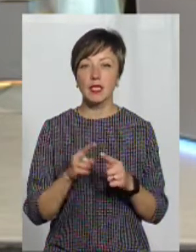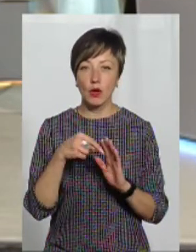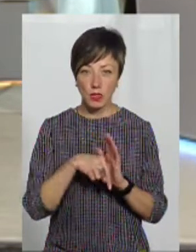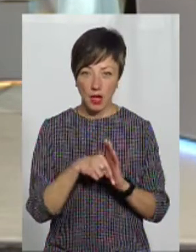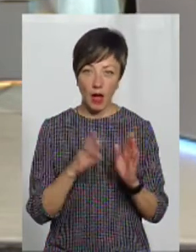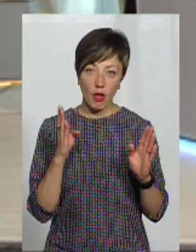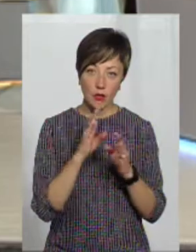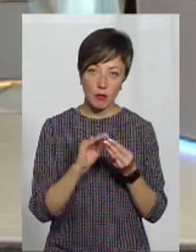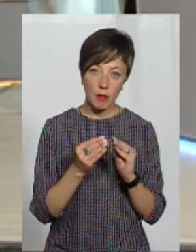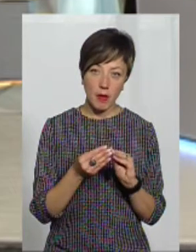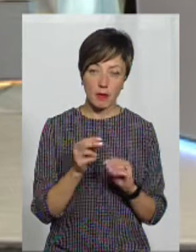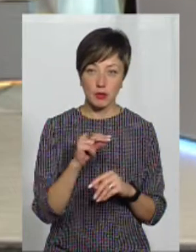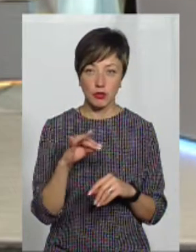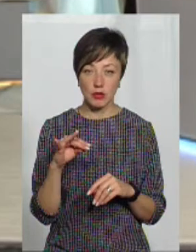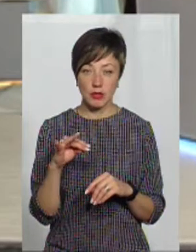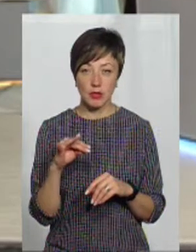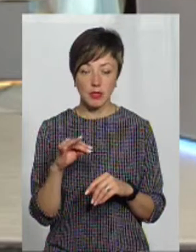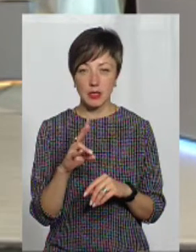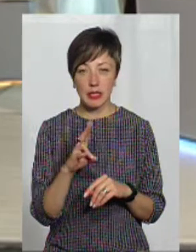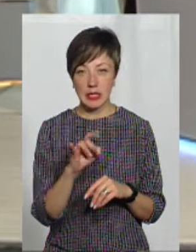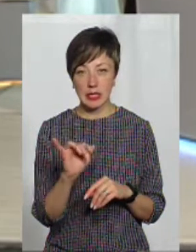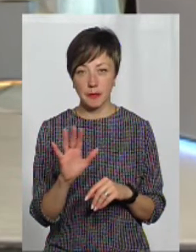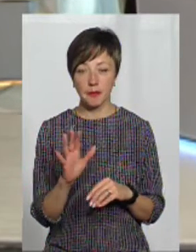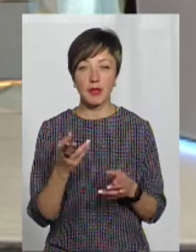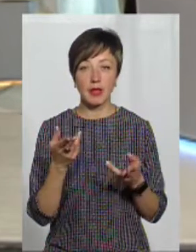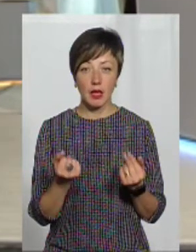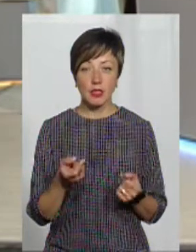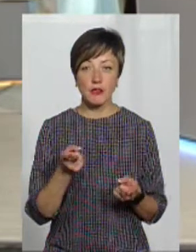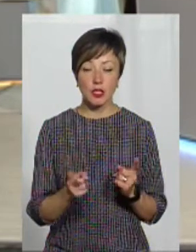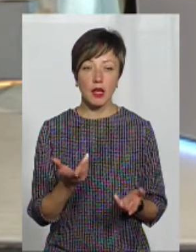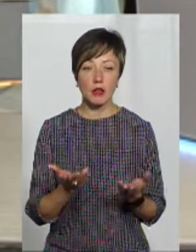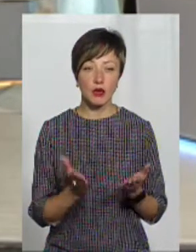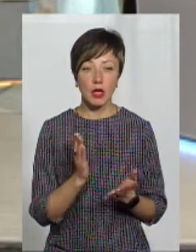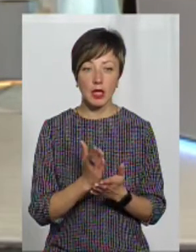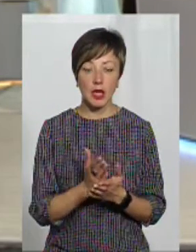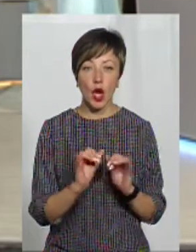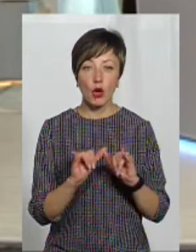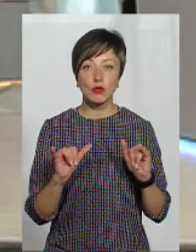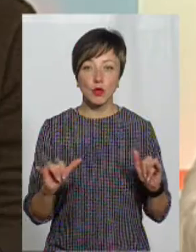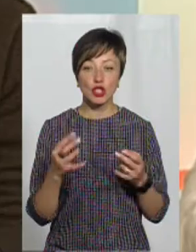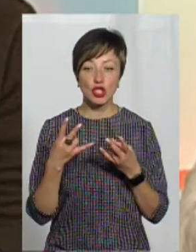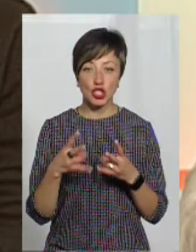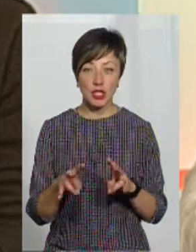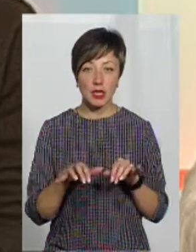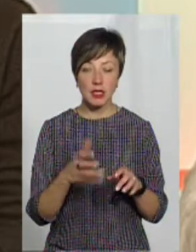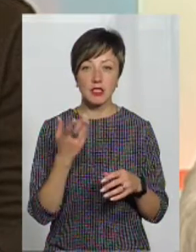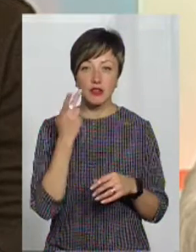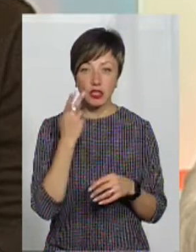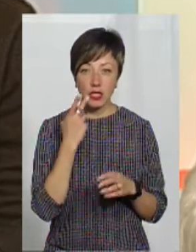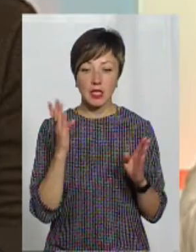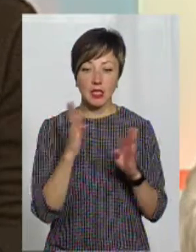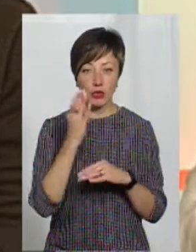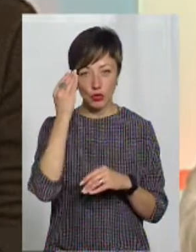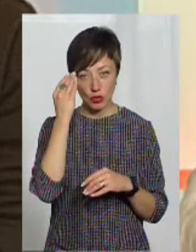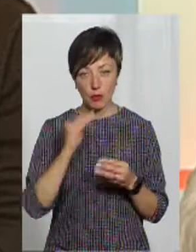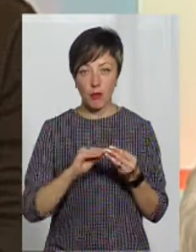якоїсь екологічної проблеми чи ні? Ну так, звичайно, якщо є розмноження шкідника, то це завжди з